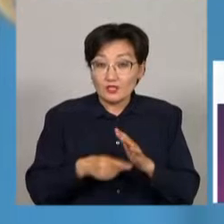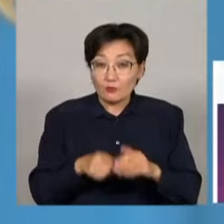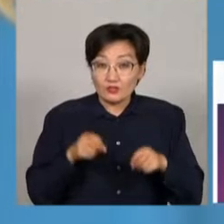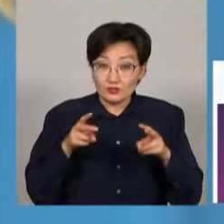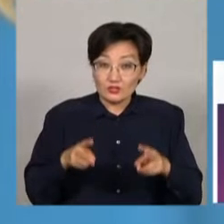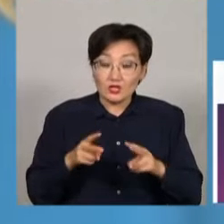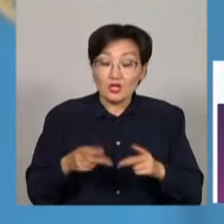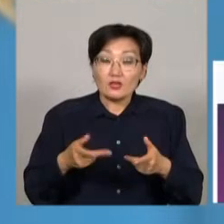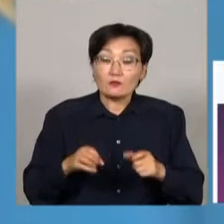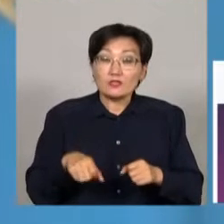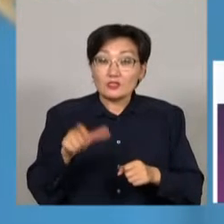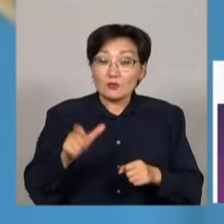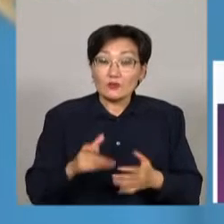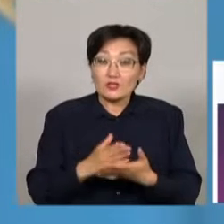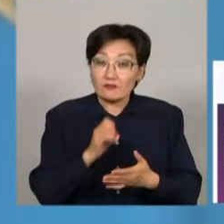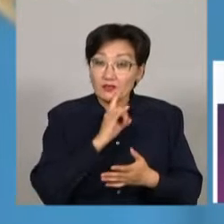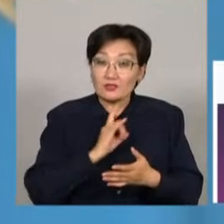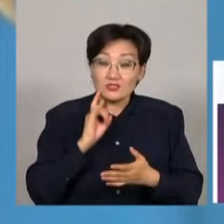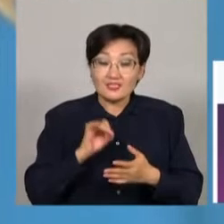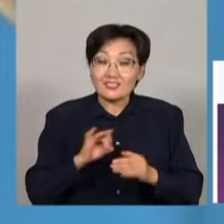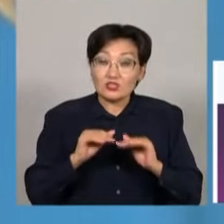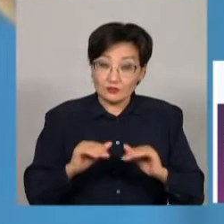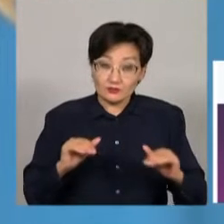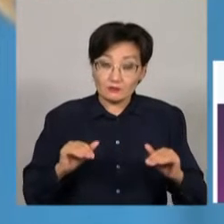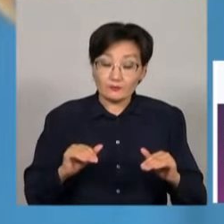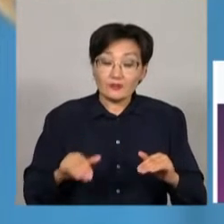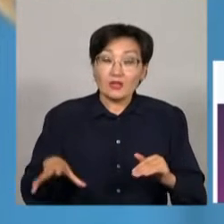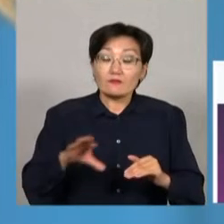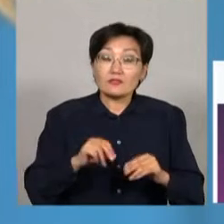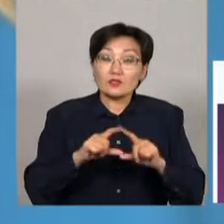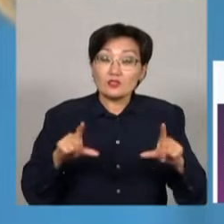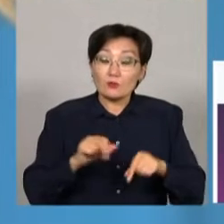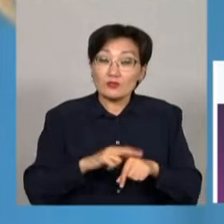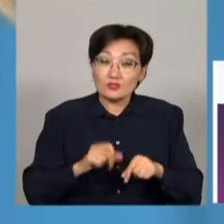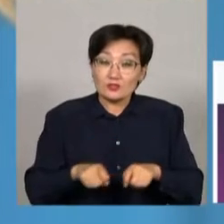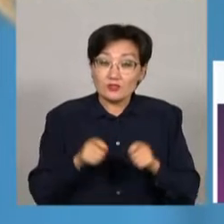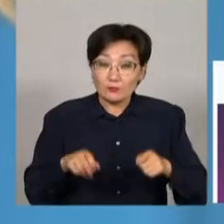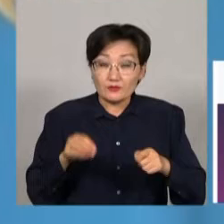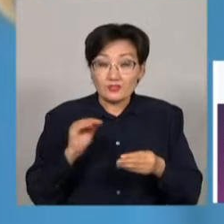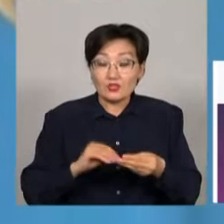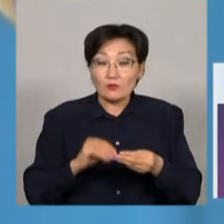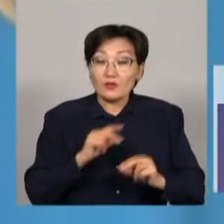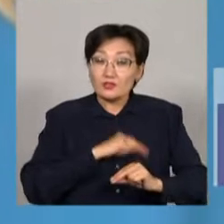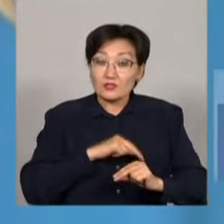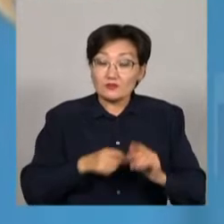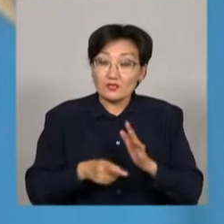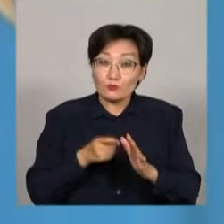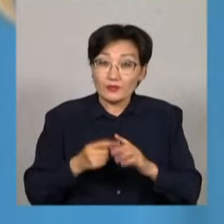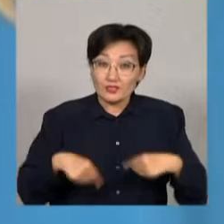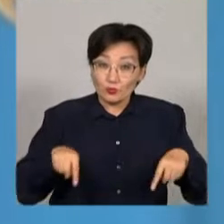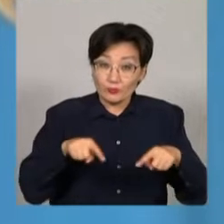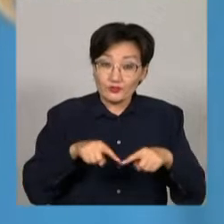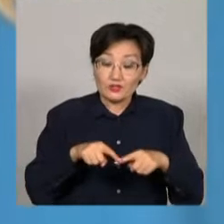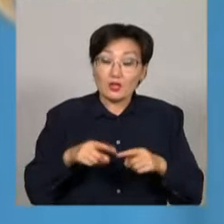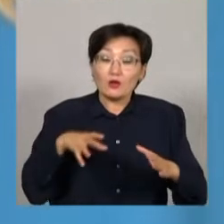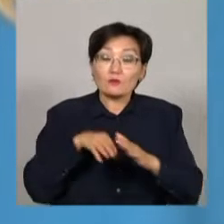преступлений, где жертвами являются женщины и дети. Во всех департаментах полиции созданы постоянно действующие следственно-оперативные группы,